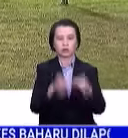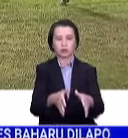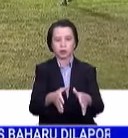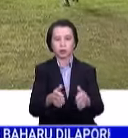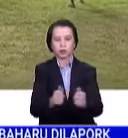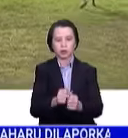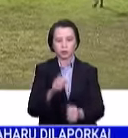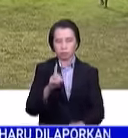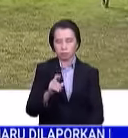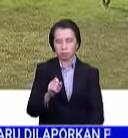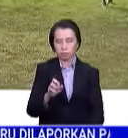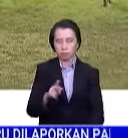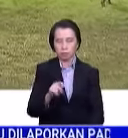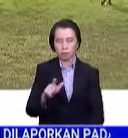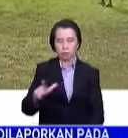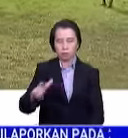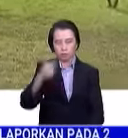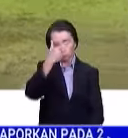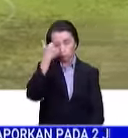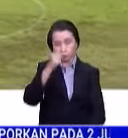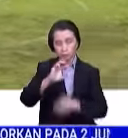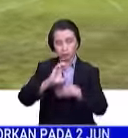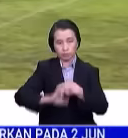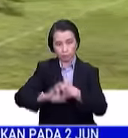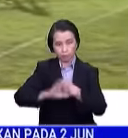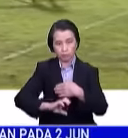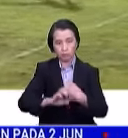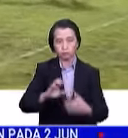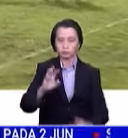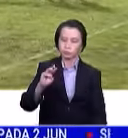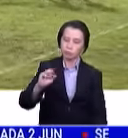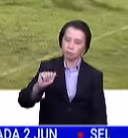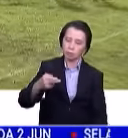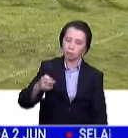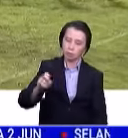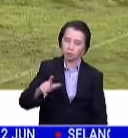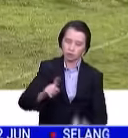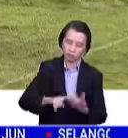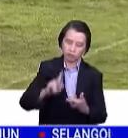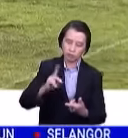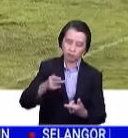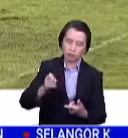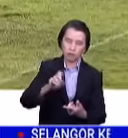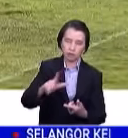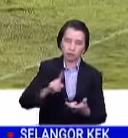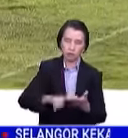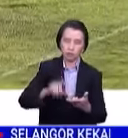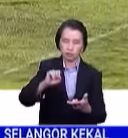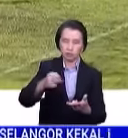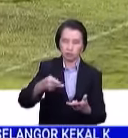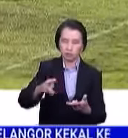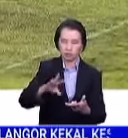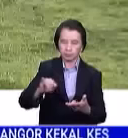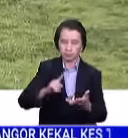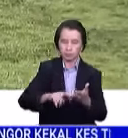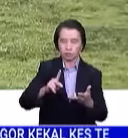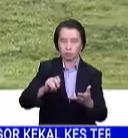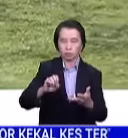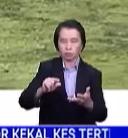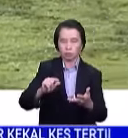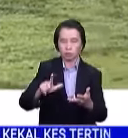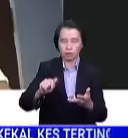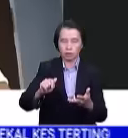oleh Darren Lock akibat kecederaan. Antaranya Mahali Jasuli, Khairil Muhaimin, Syahmi Zamri dan Kogiles